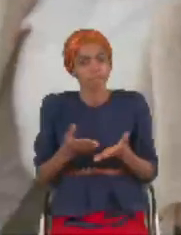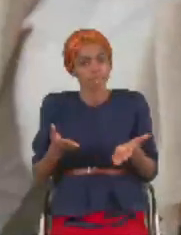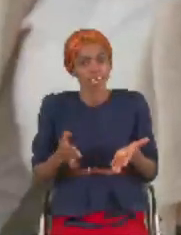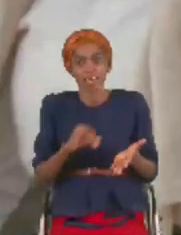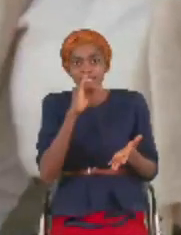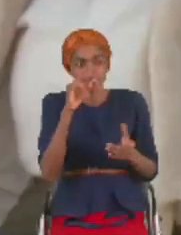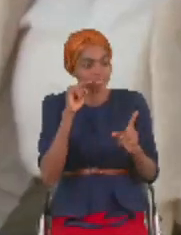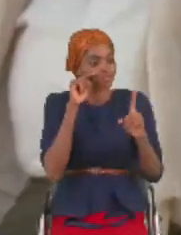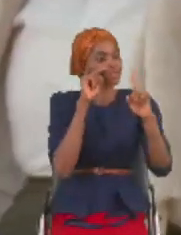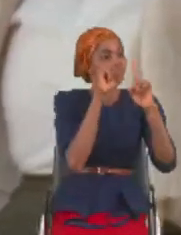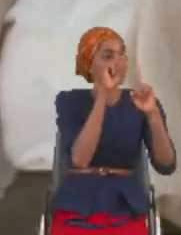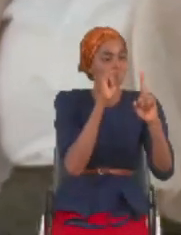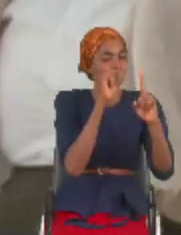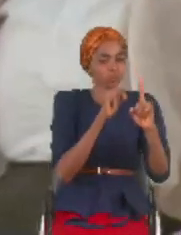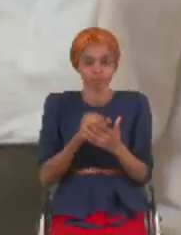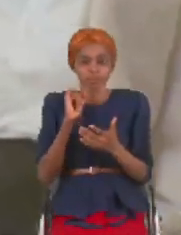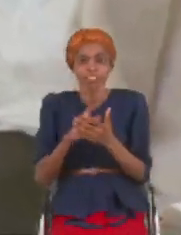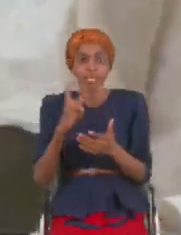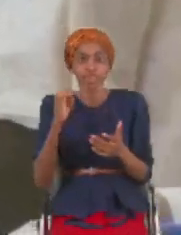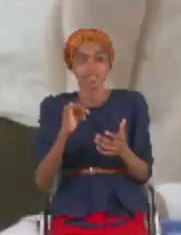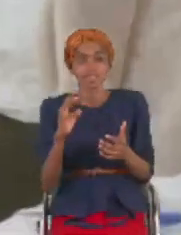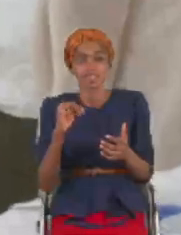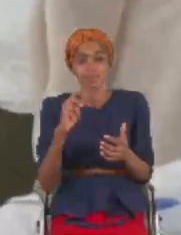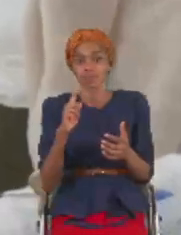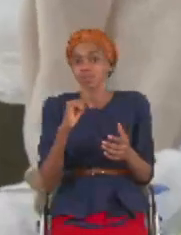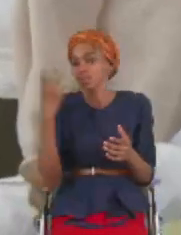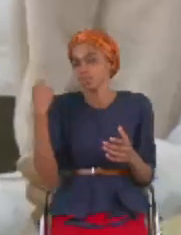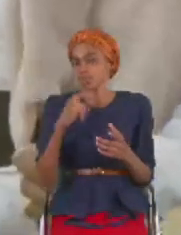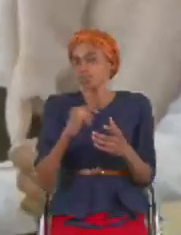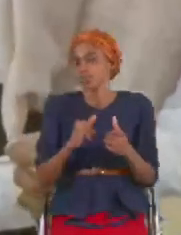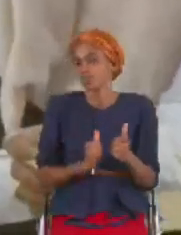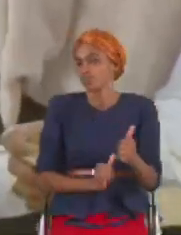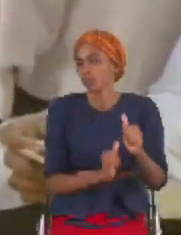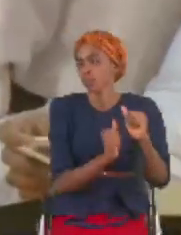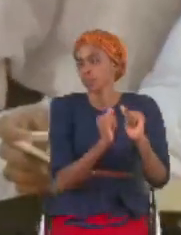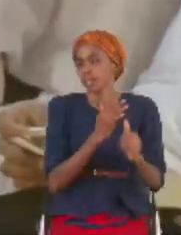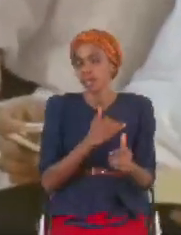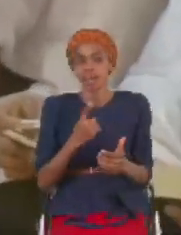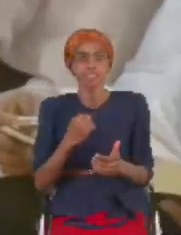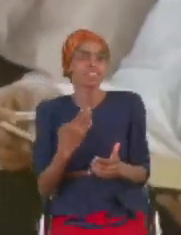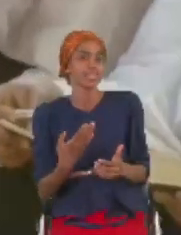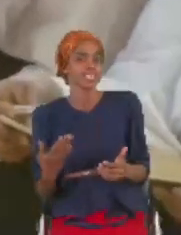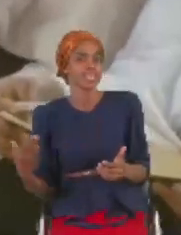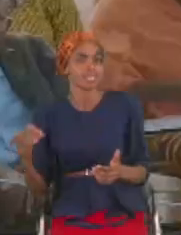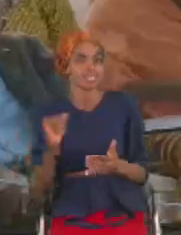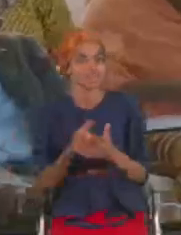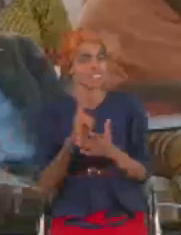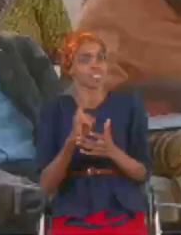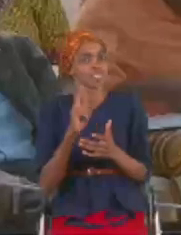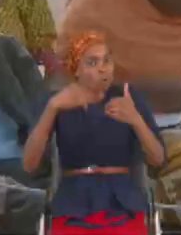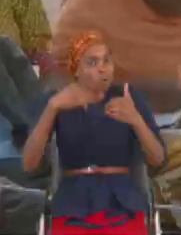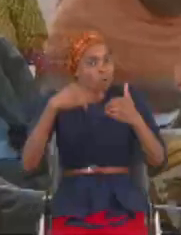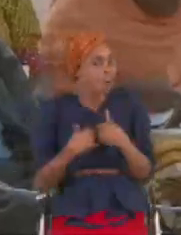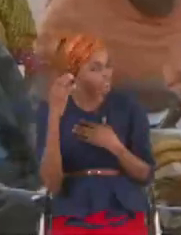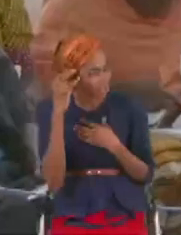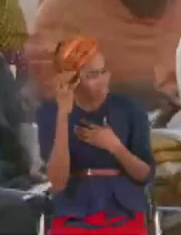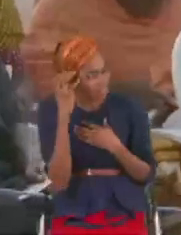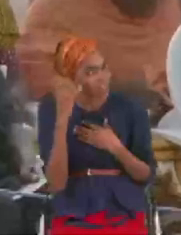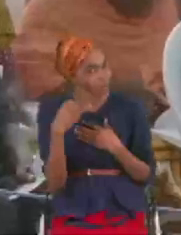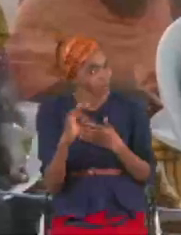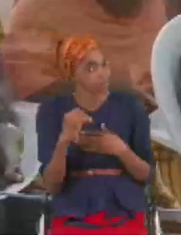la poursuite que timothée devrait donc avoir et les choses est ce que tu as entendu